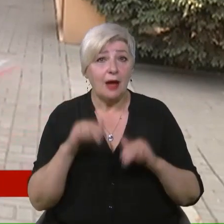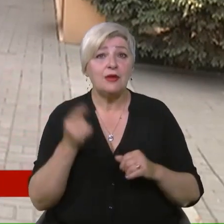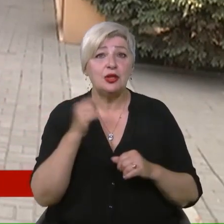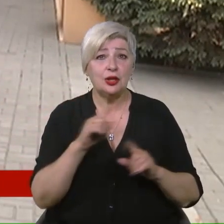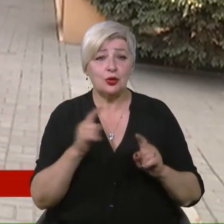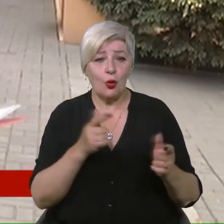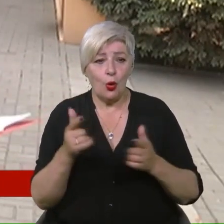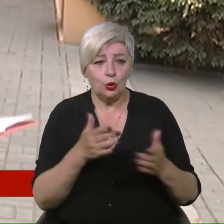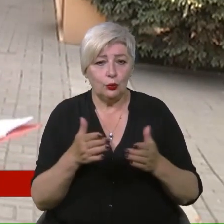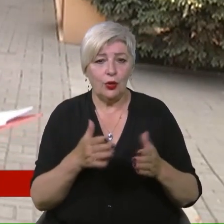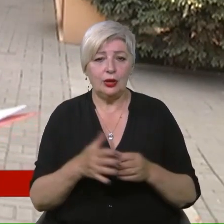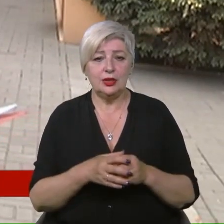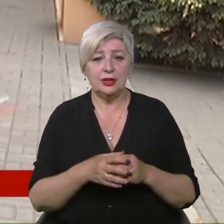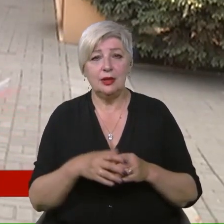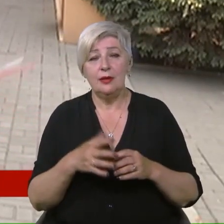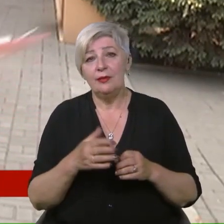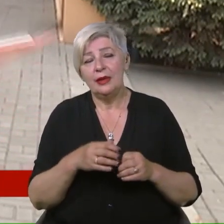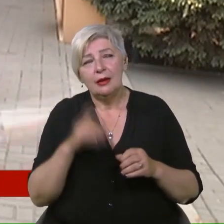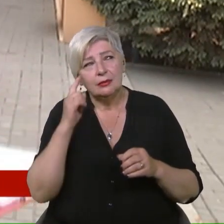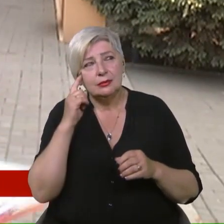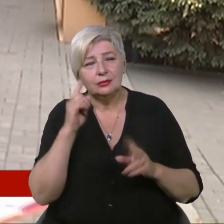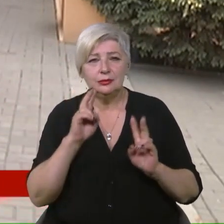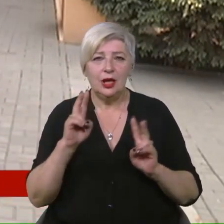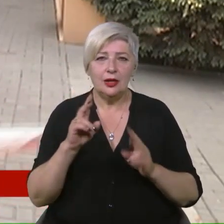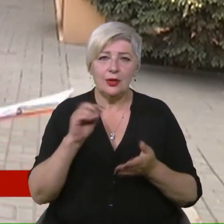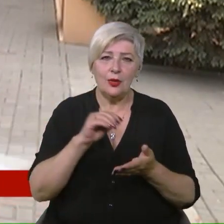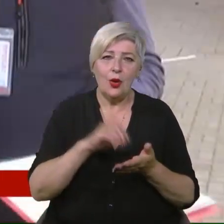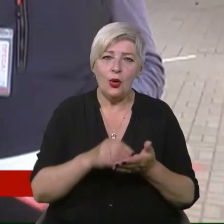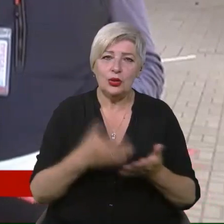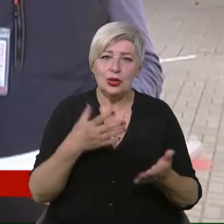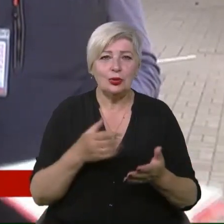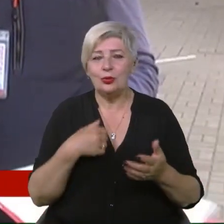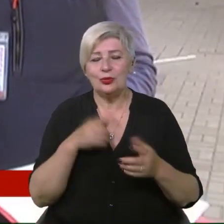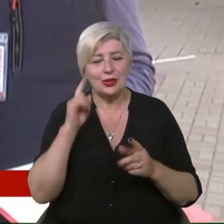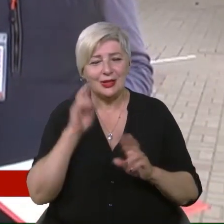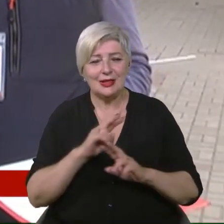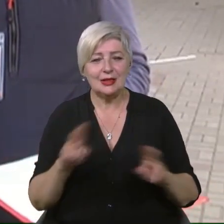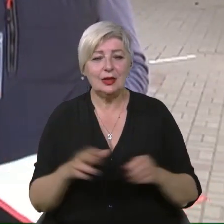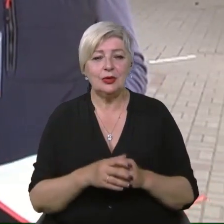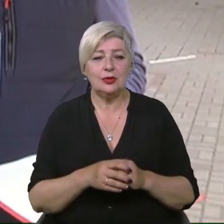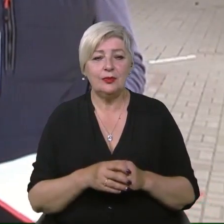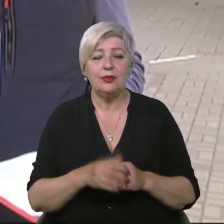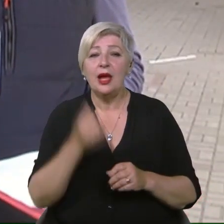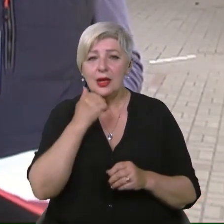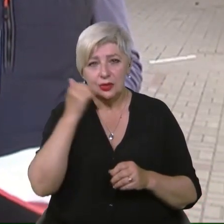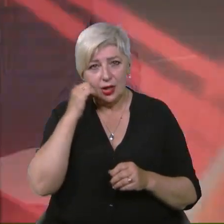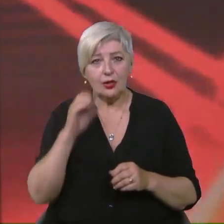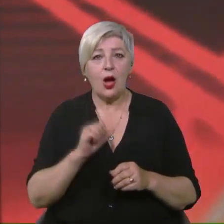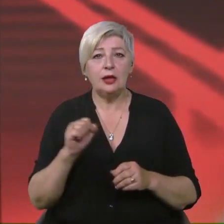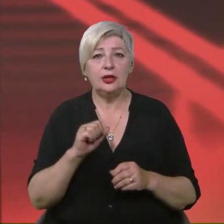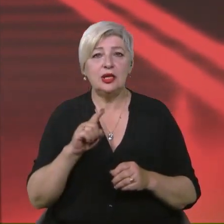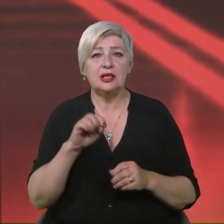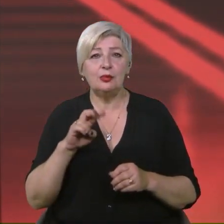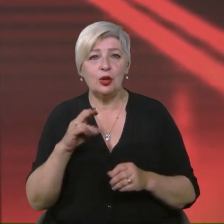Проте прогнозувати, які вони бал отримали, ще не беруться. Наразі в мене це вся інформація. Лейло, тобі слово. Дякую, Андрій Замковий. Про